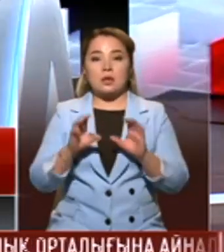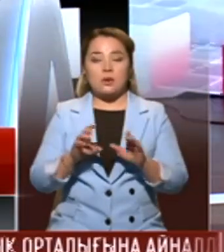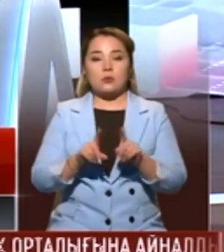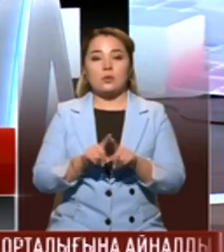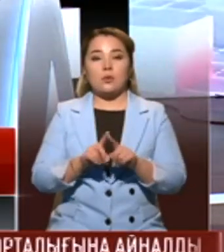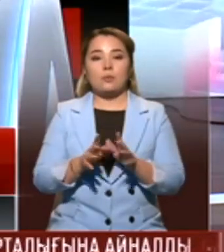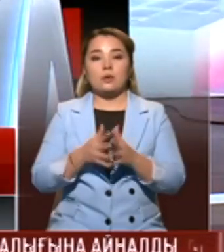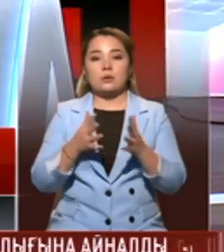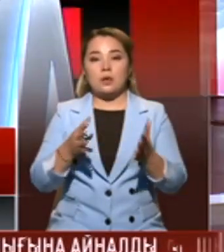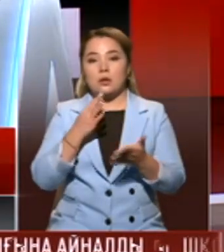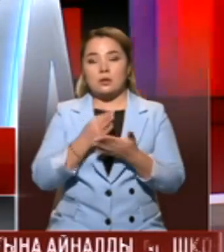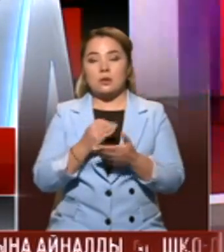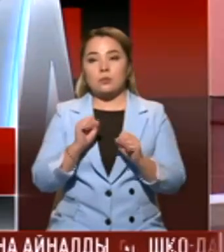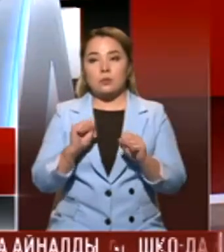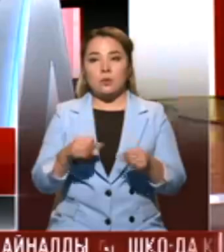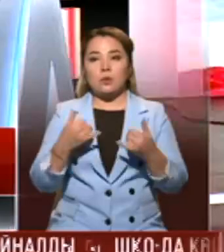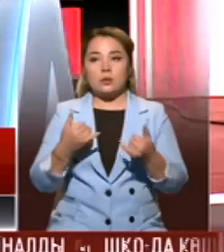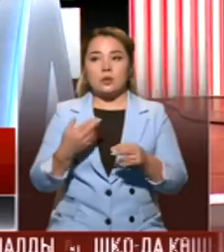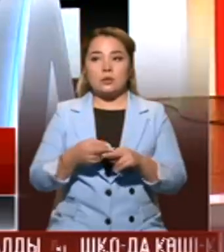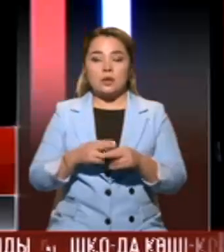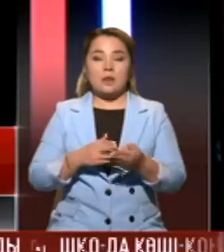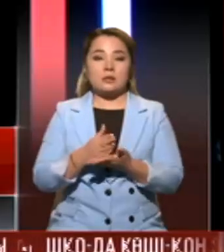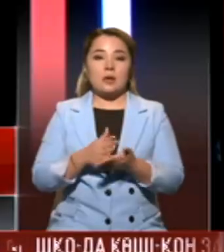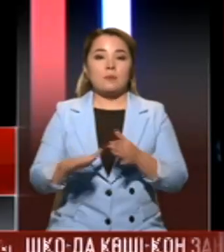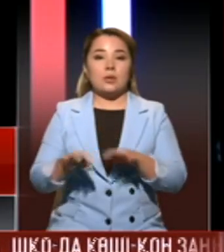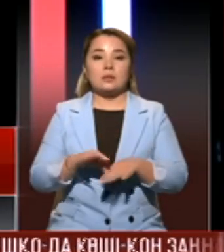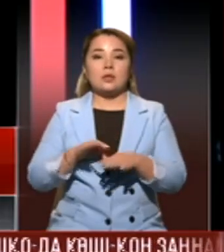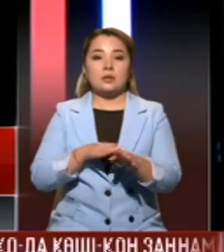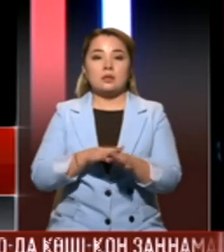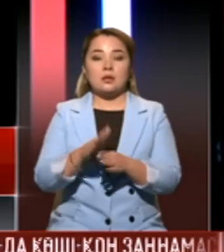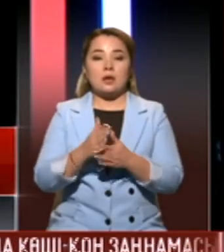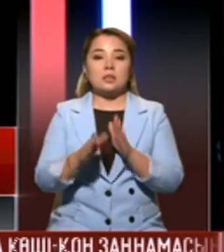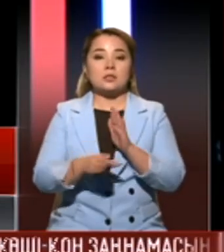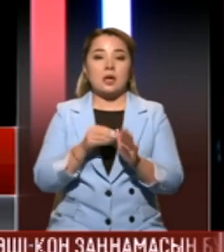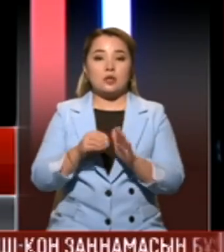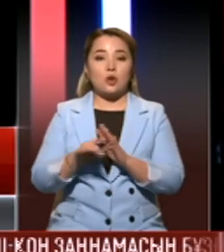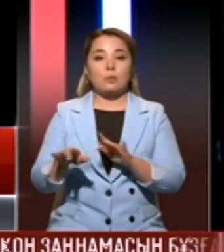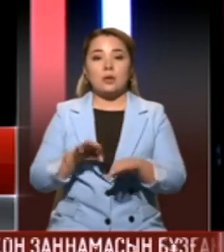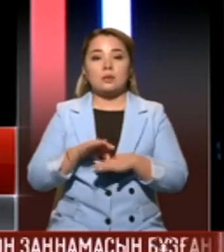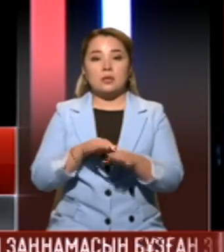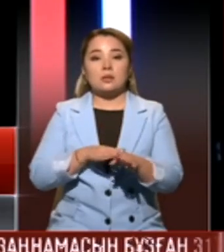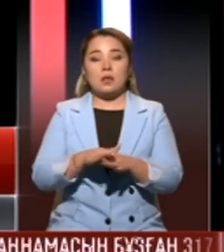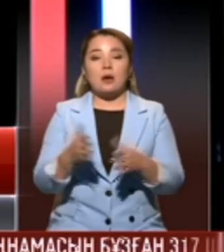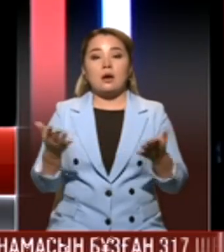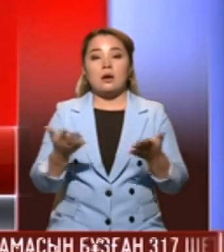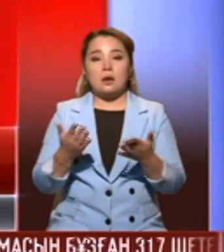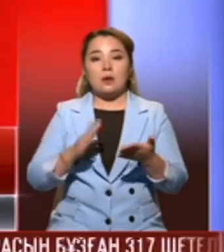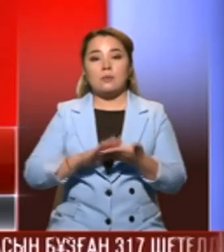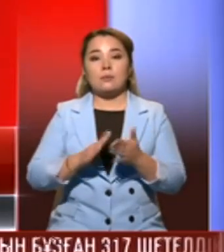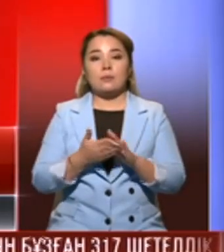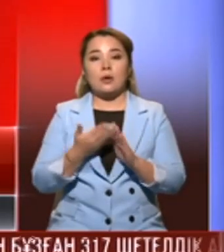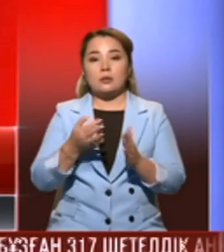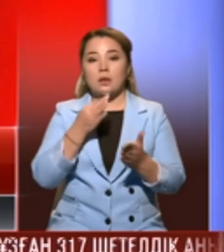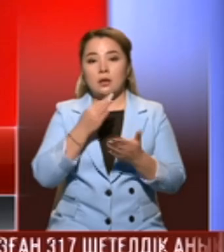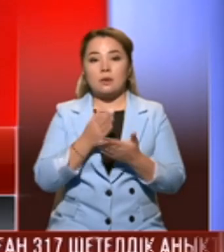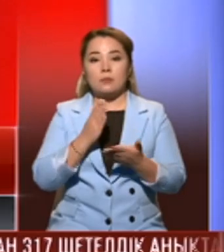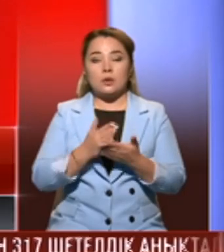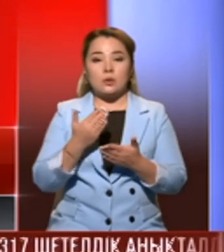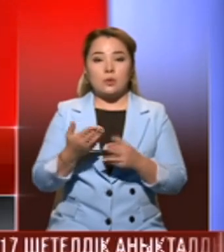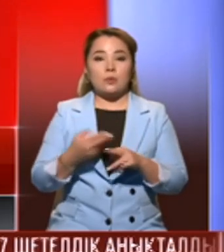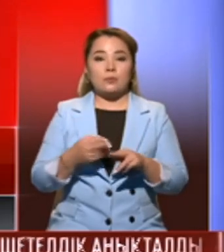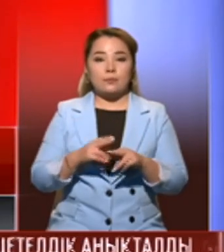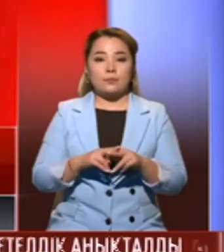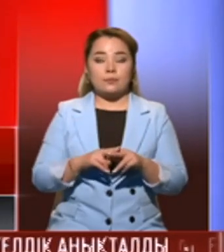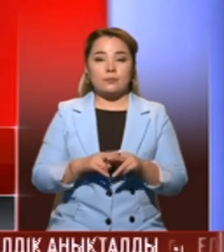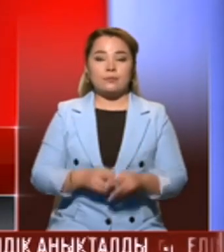басып жіберуі де мүмкін. Біз деген осы саяси процестерде, сайлау процесінде көп жағдайда қандай келеңсіз жағдайлар болады.